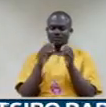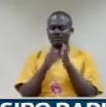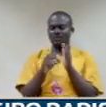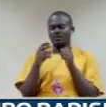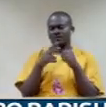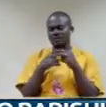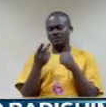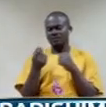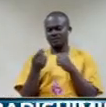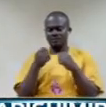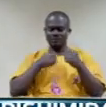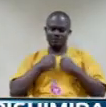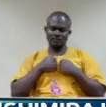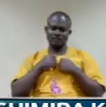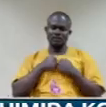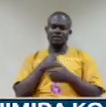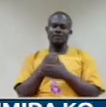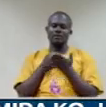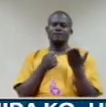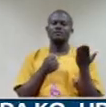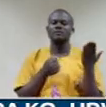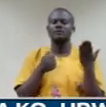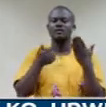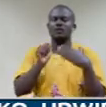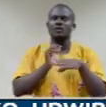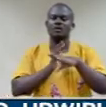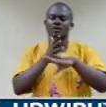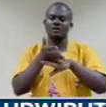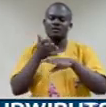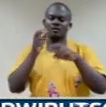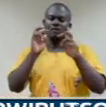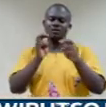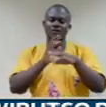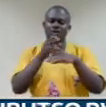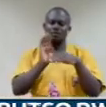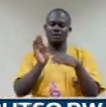1,127.7 z'amafaranga y'u Rwanda akaba yararenzeho agera kuri miliyari